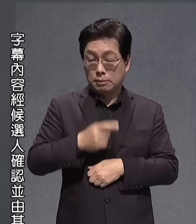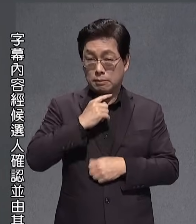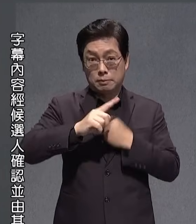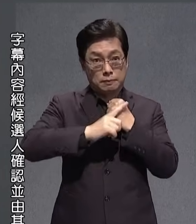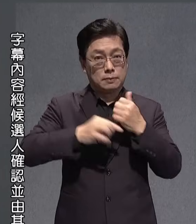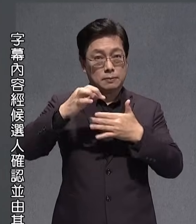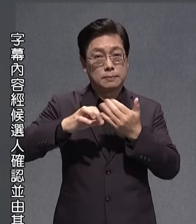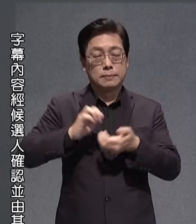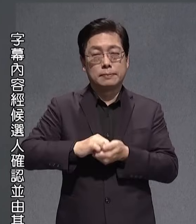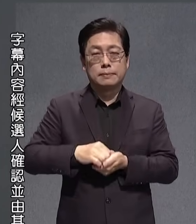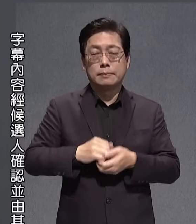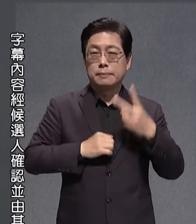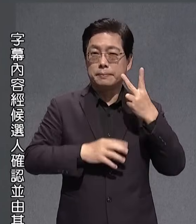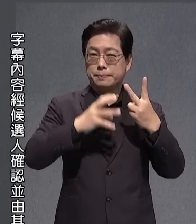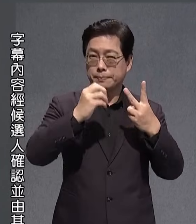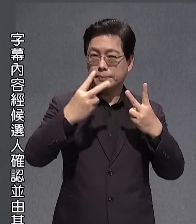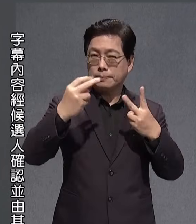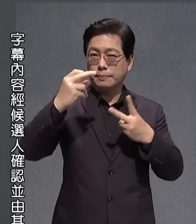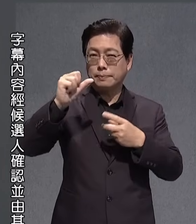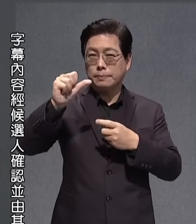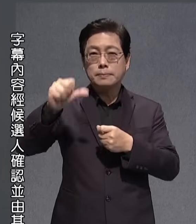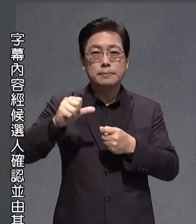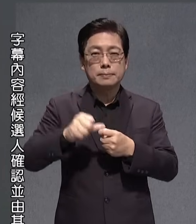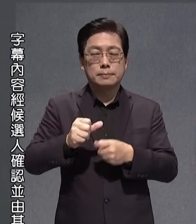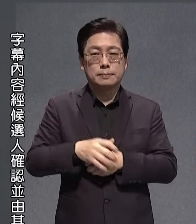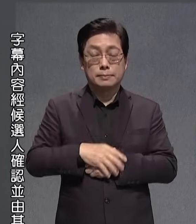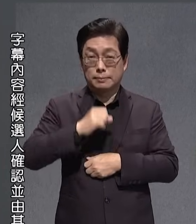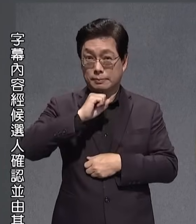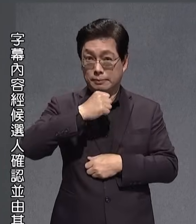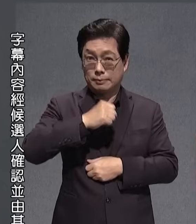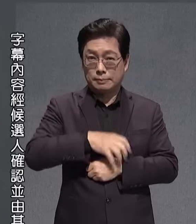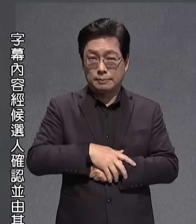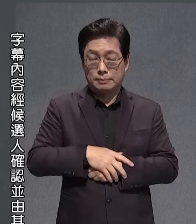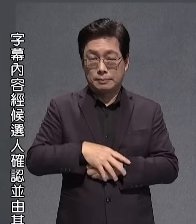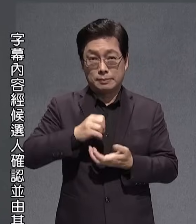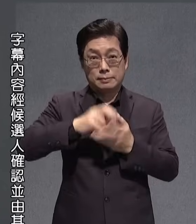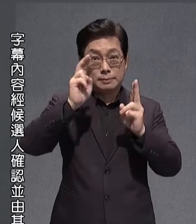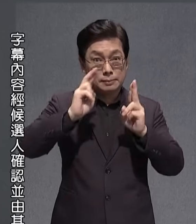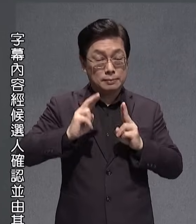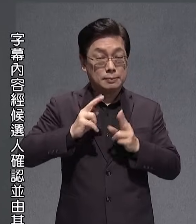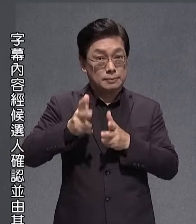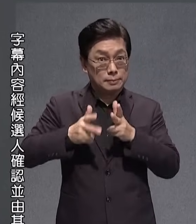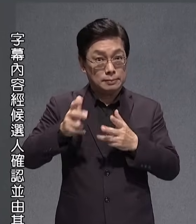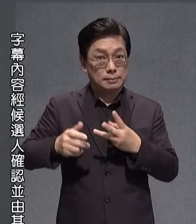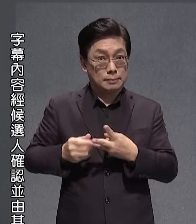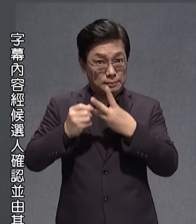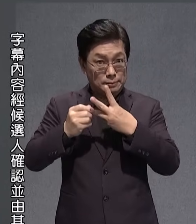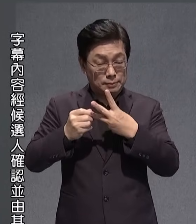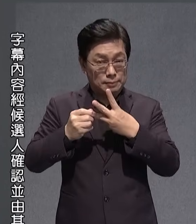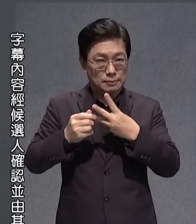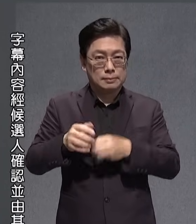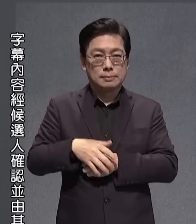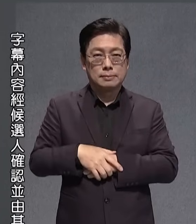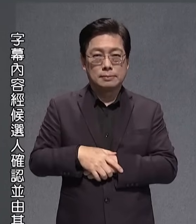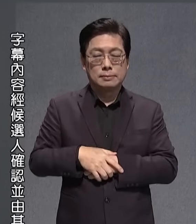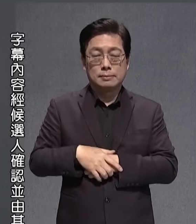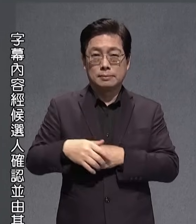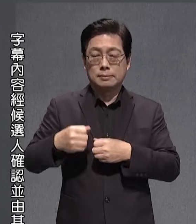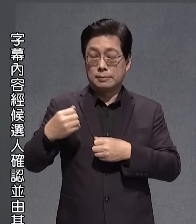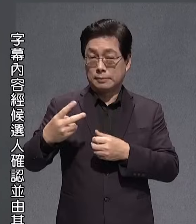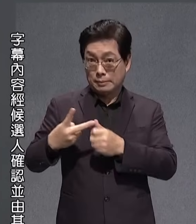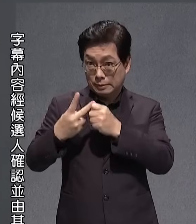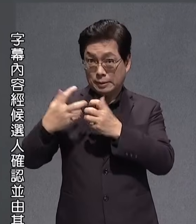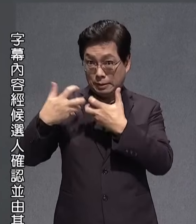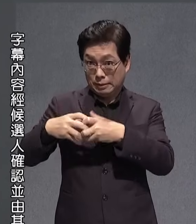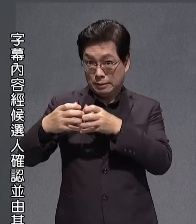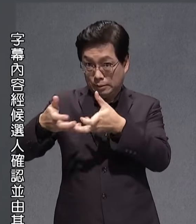律规定，2025年台湾的核能发电厂第三厂第二个机